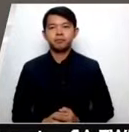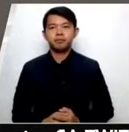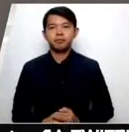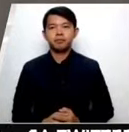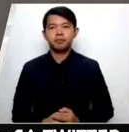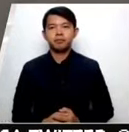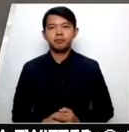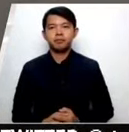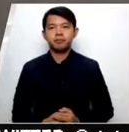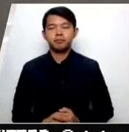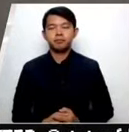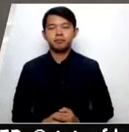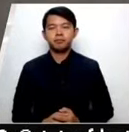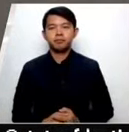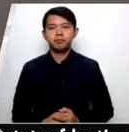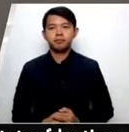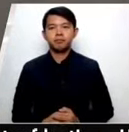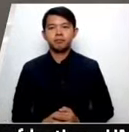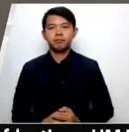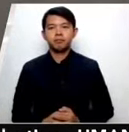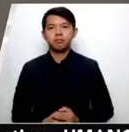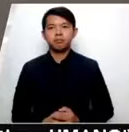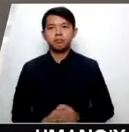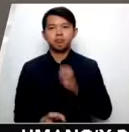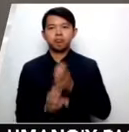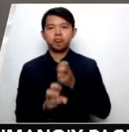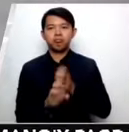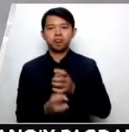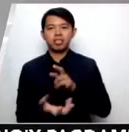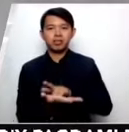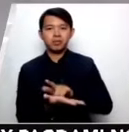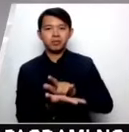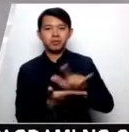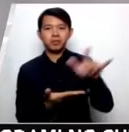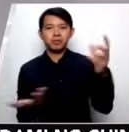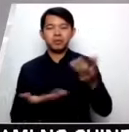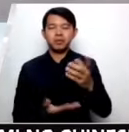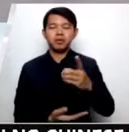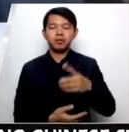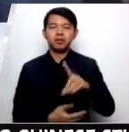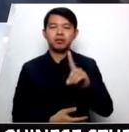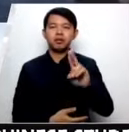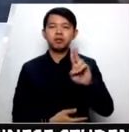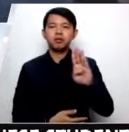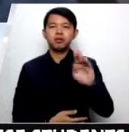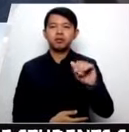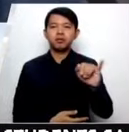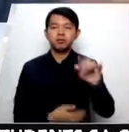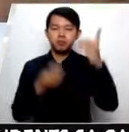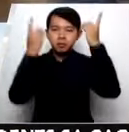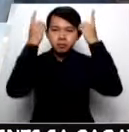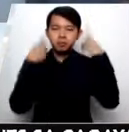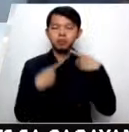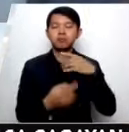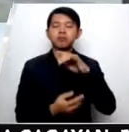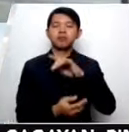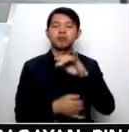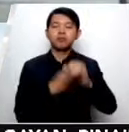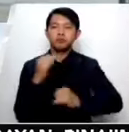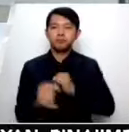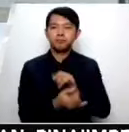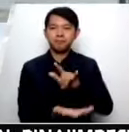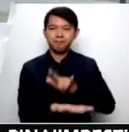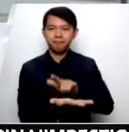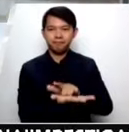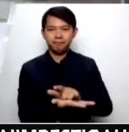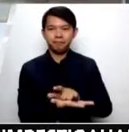pahirapan ang pag-take off ng mga eroplano sa Dubai International Airport pinah kasi ang tarmac ng isa sa pinaka abalang paliparan sa buong mundo